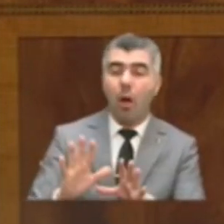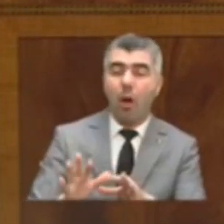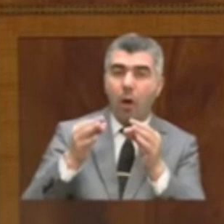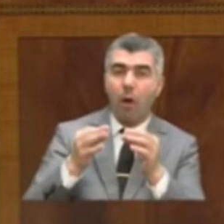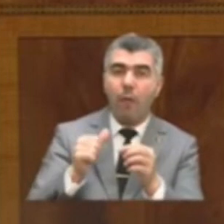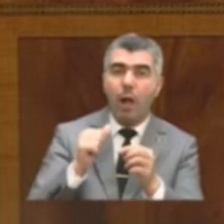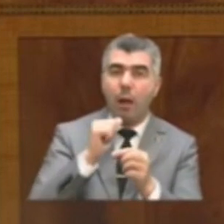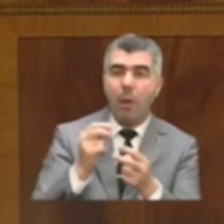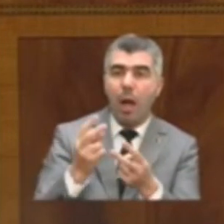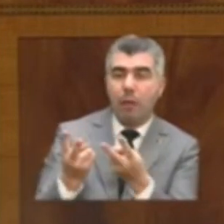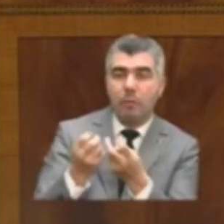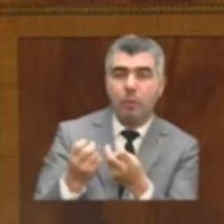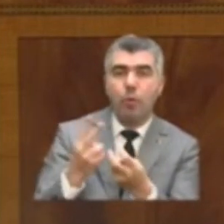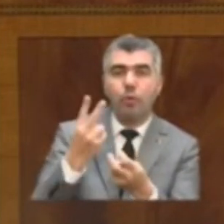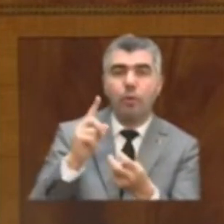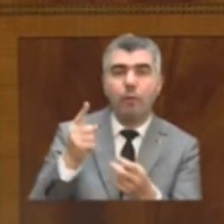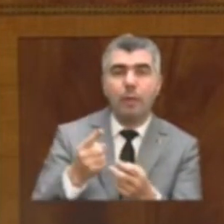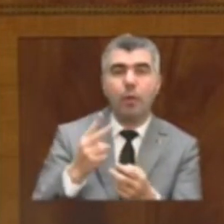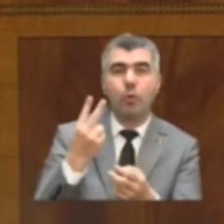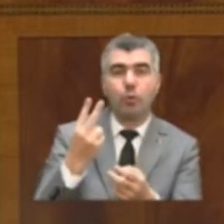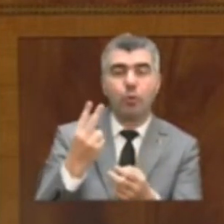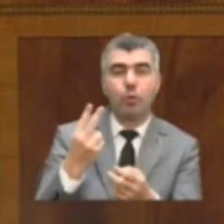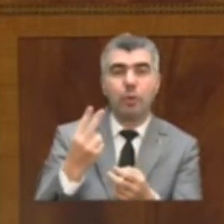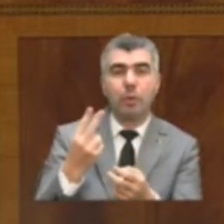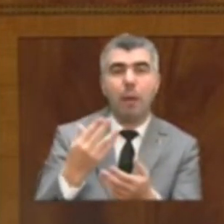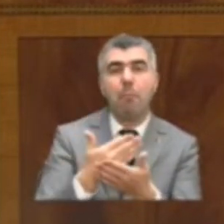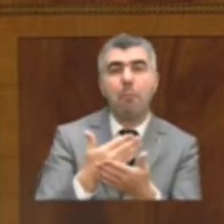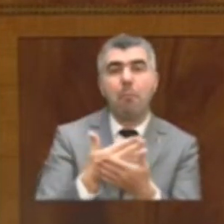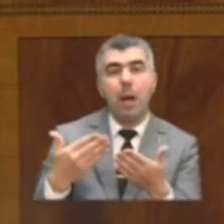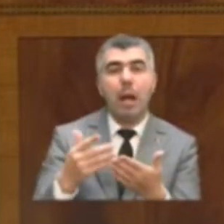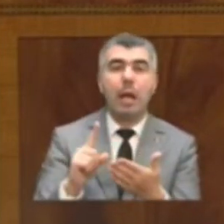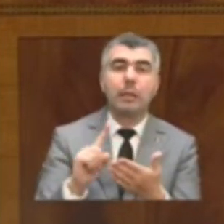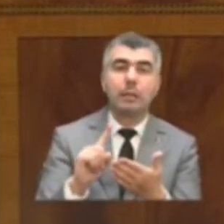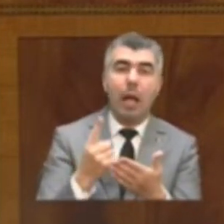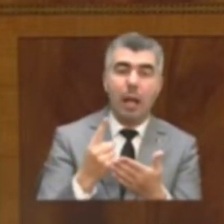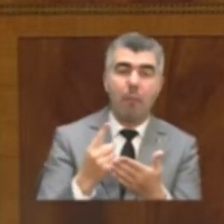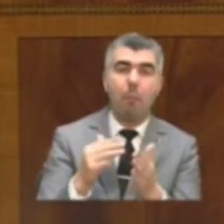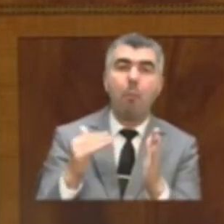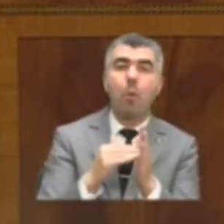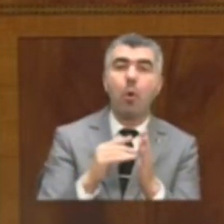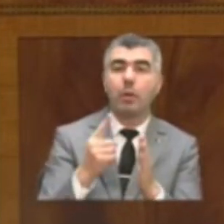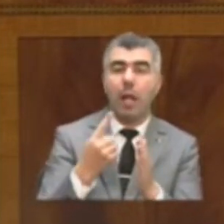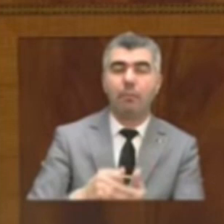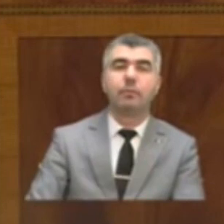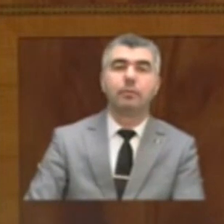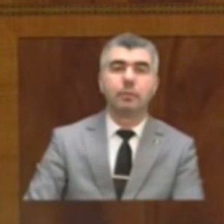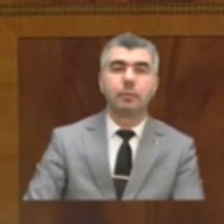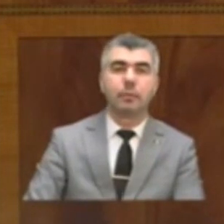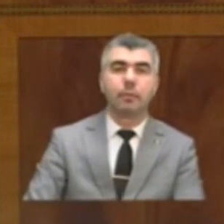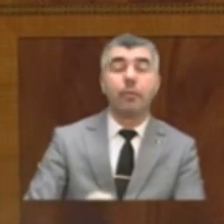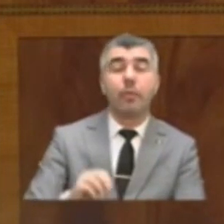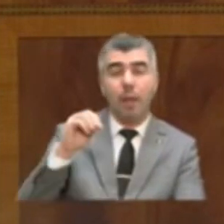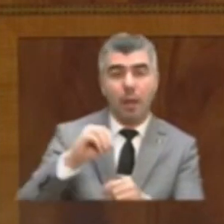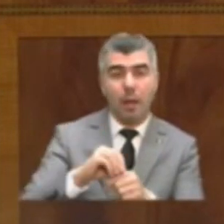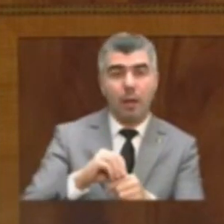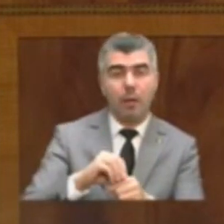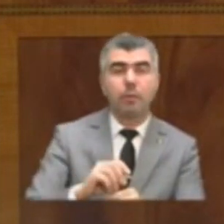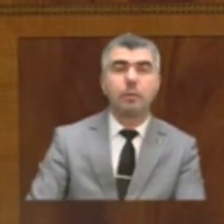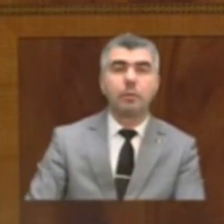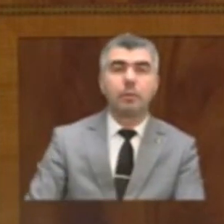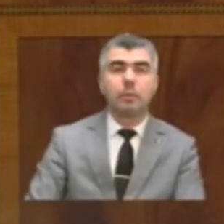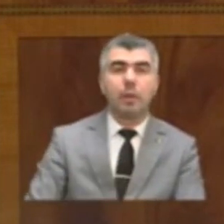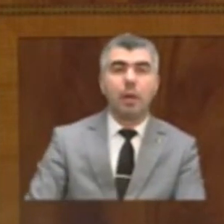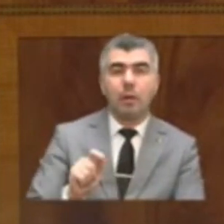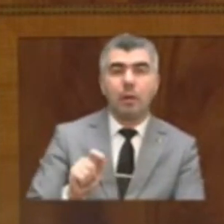تحلية بتكلفة 2.2 يعني هذا تقدير مليون درهم، ومنطقة